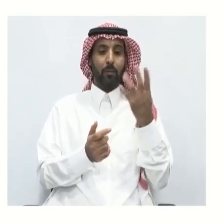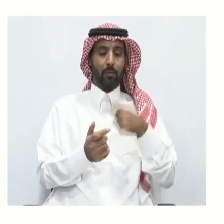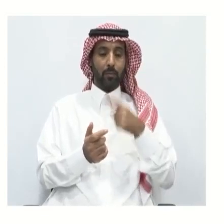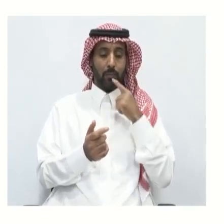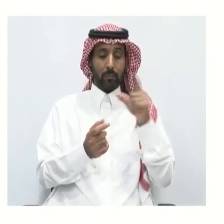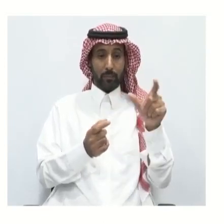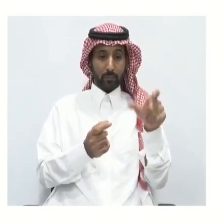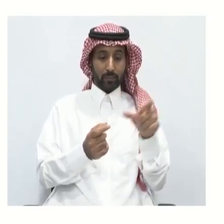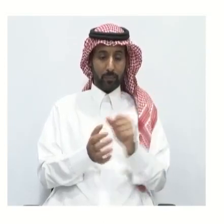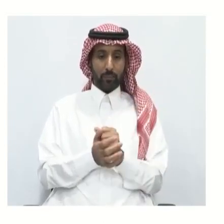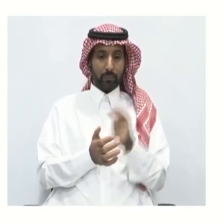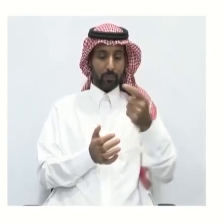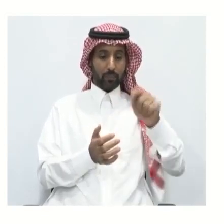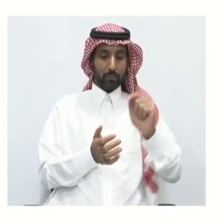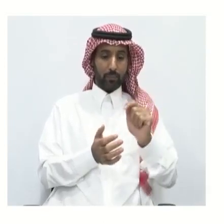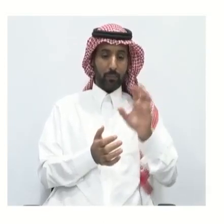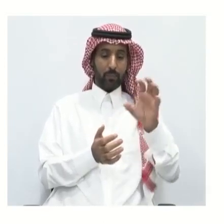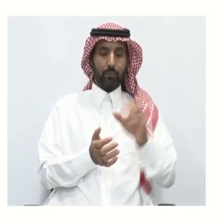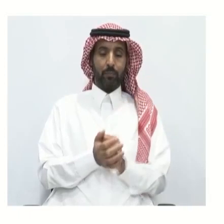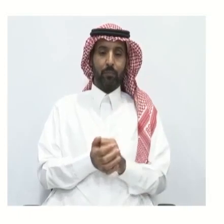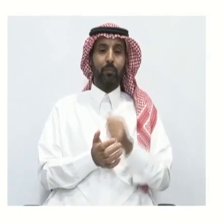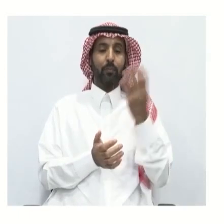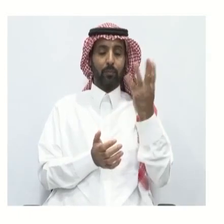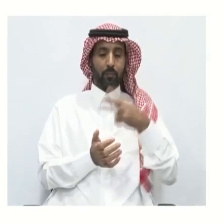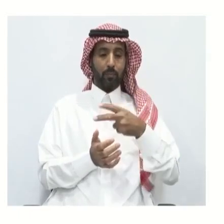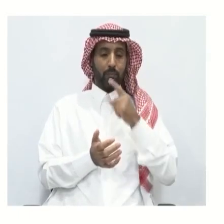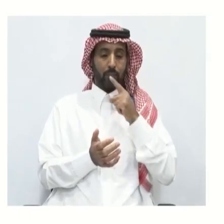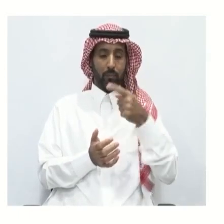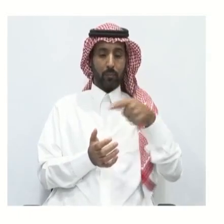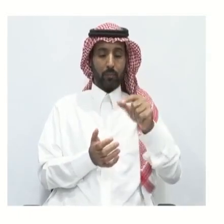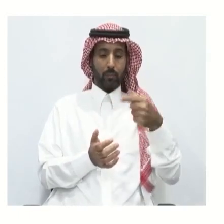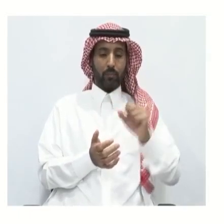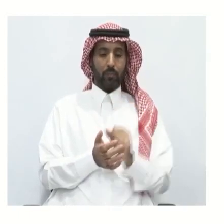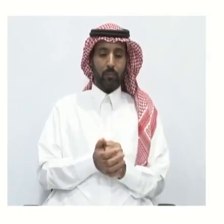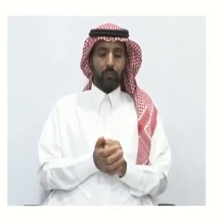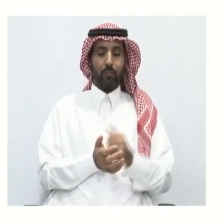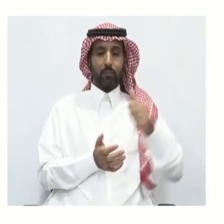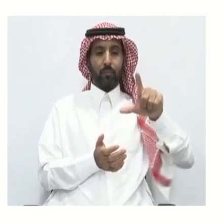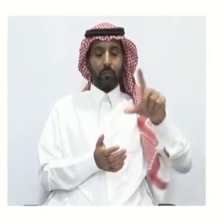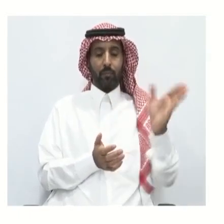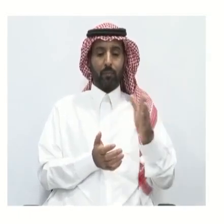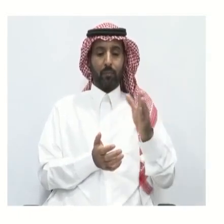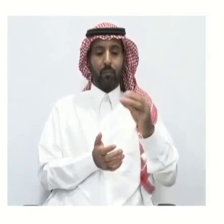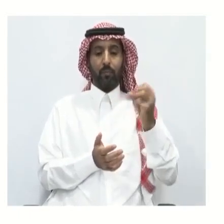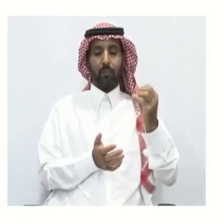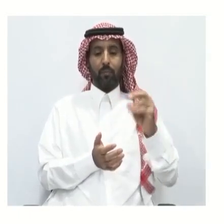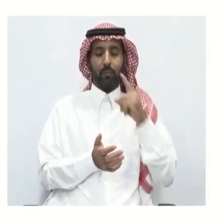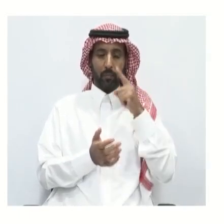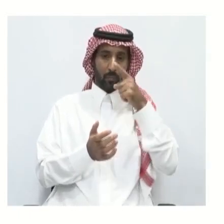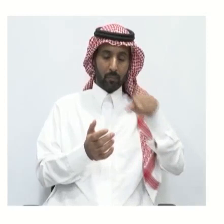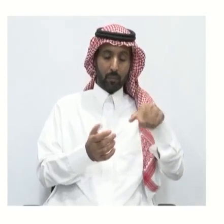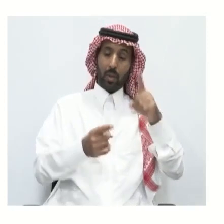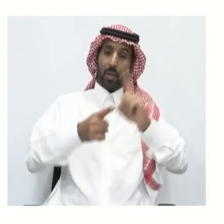المعادله اعطاني اياها وهي من المساله عفوا وهي 14 غرام هيدروكسيد الالمنيوم ضرب الكتله